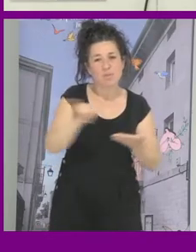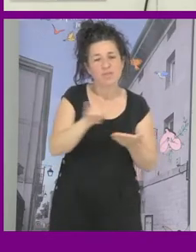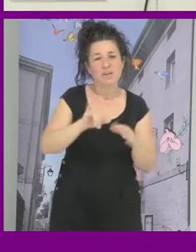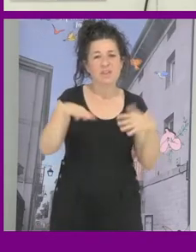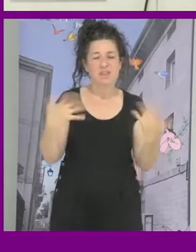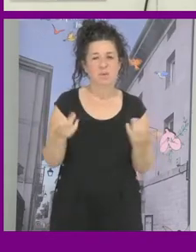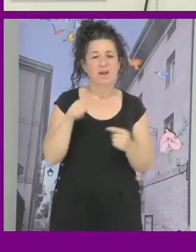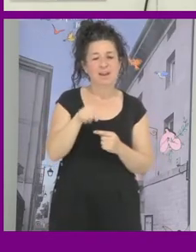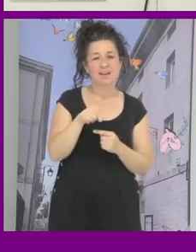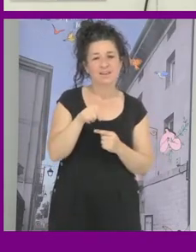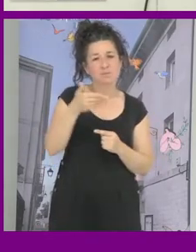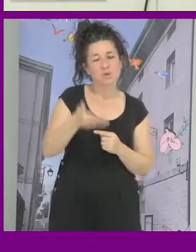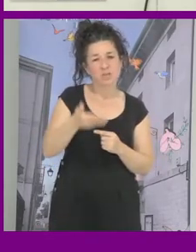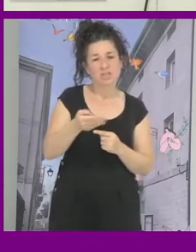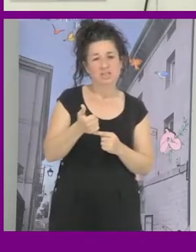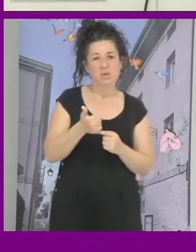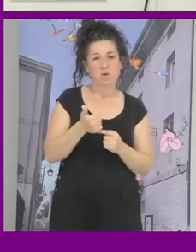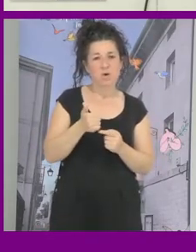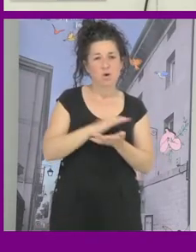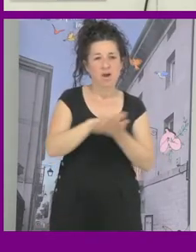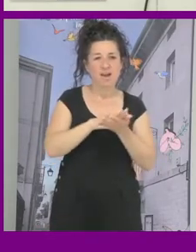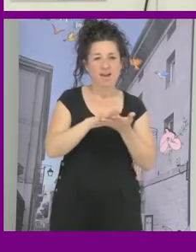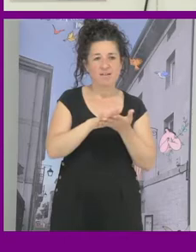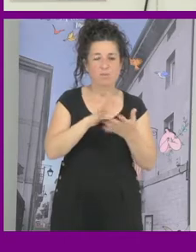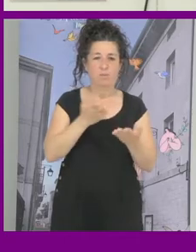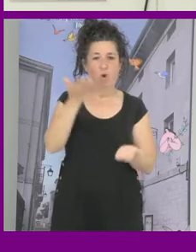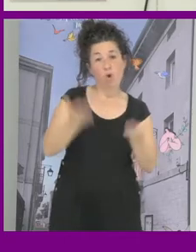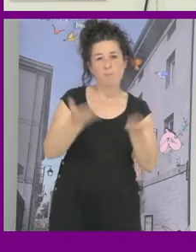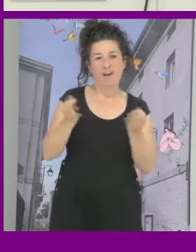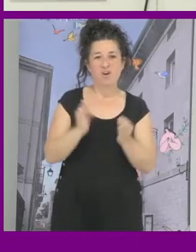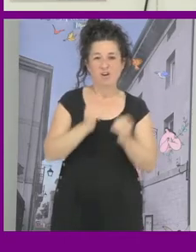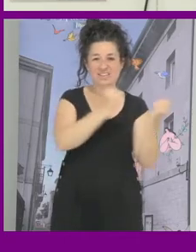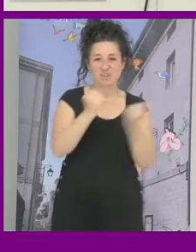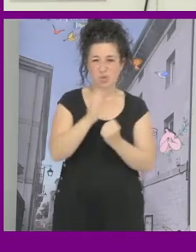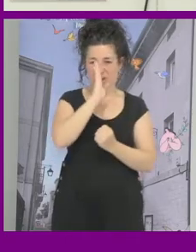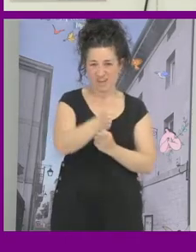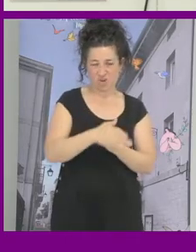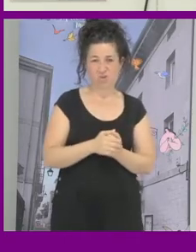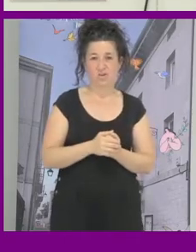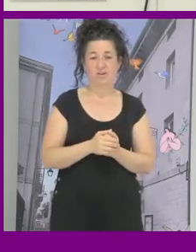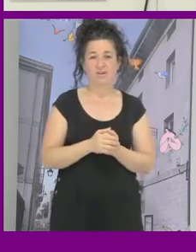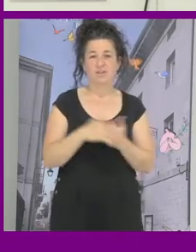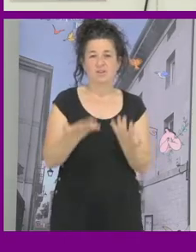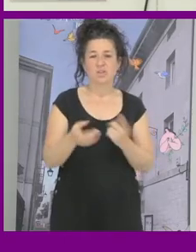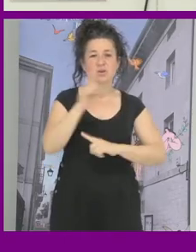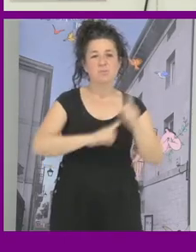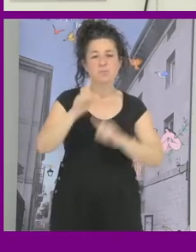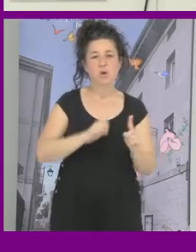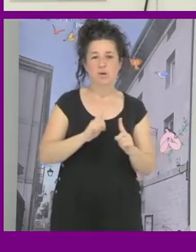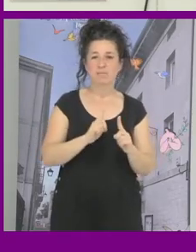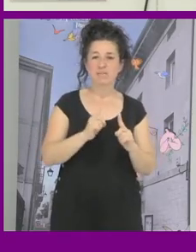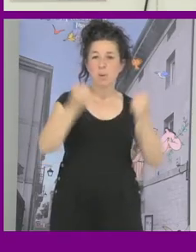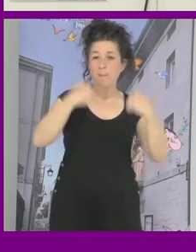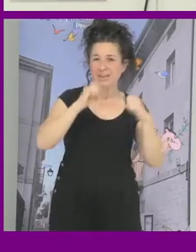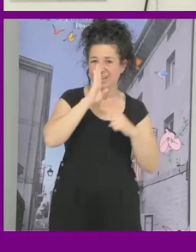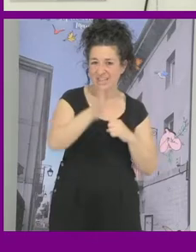alderatzen duelako heterosexualitatearen instituzioarekin. Bai? Hau da, arazoa ez da heterosexualitatearen praktika, baizik